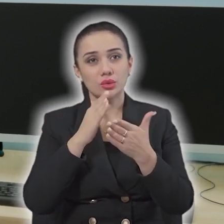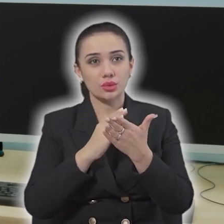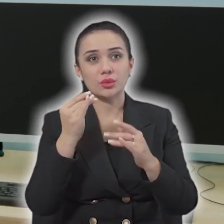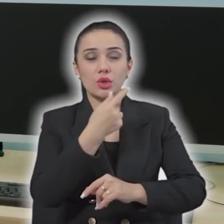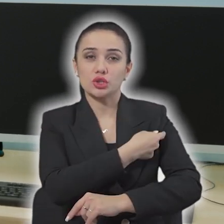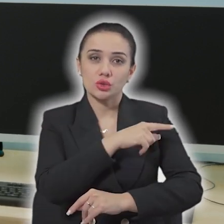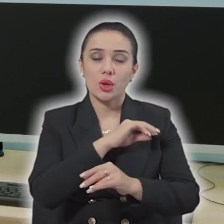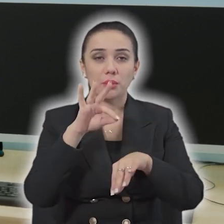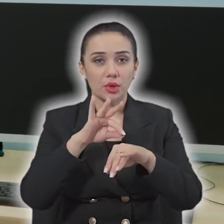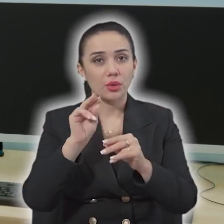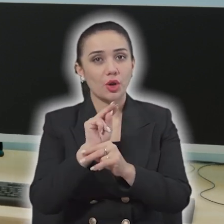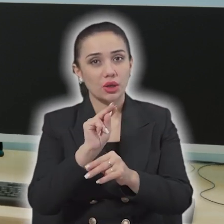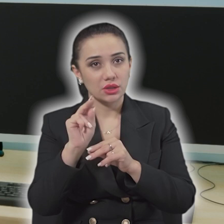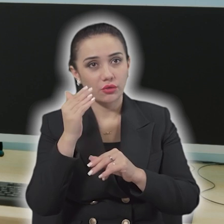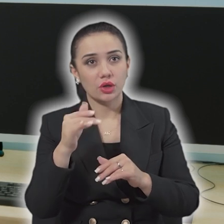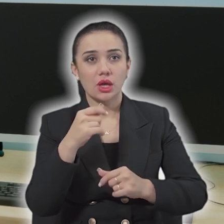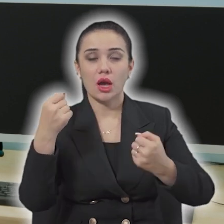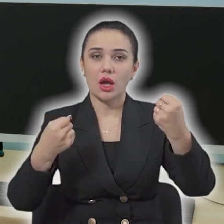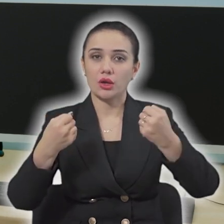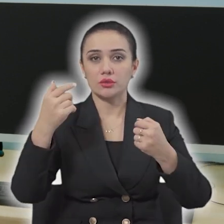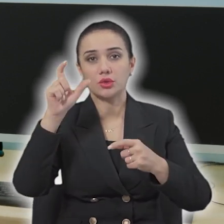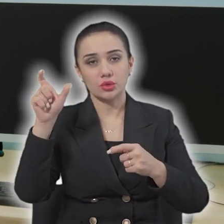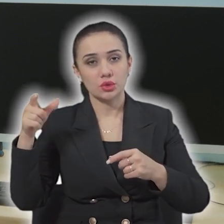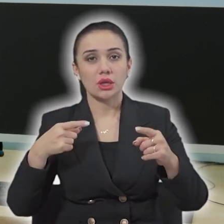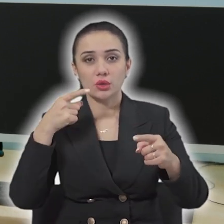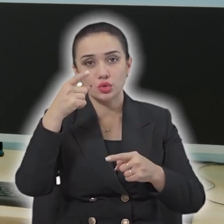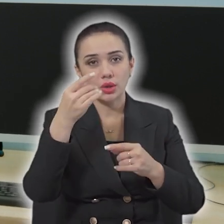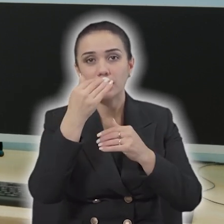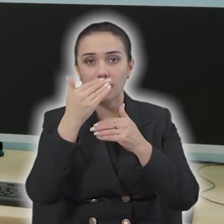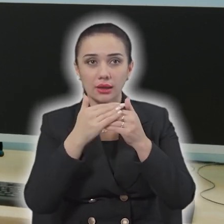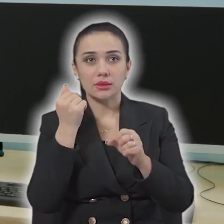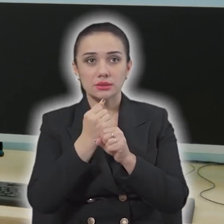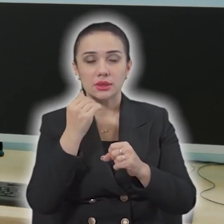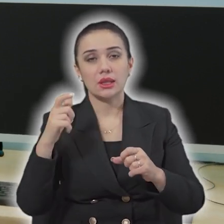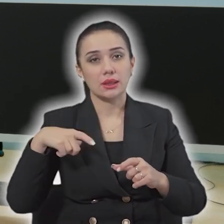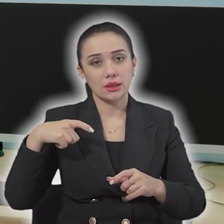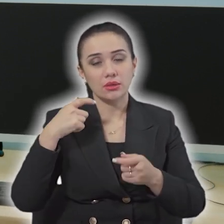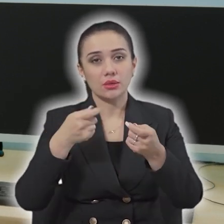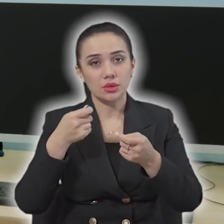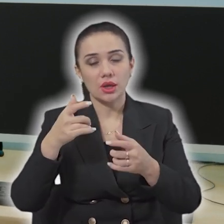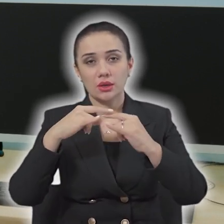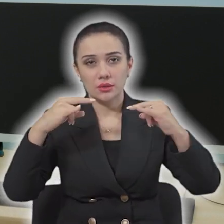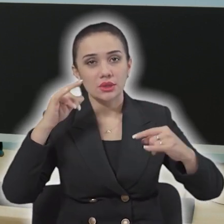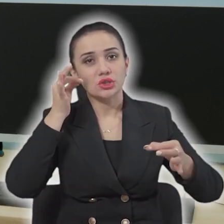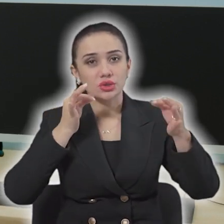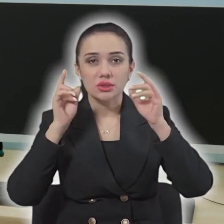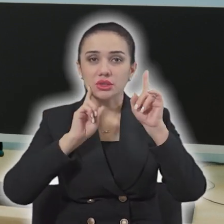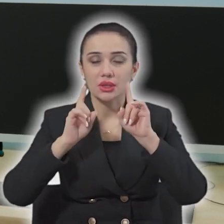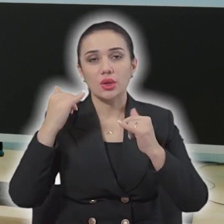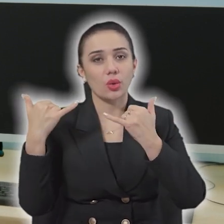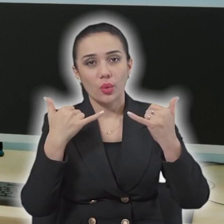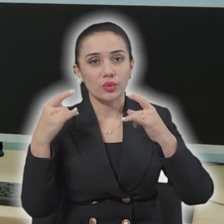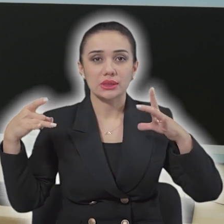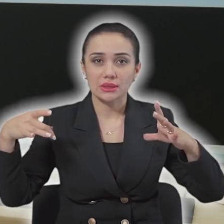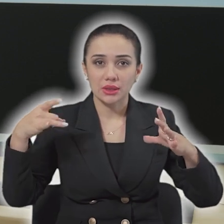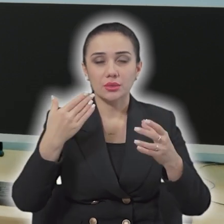ta'minlasa, shifokor bemorlarni davolaydi. Haydovchi odamlarning uzog'ini yaqin qilsa, dehqon el dasturxoniga shirin shakar,